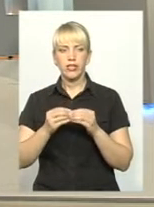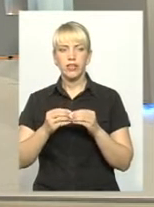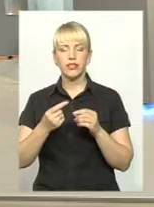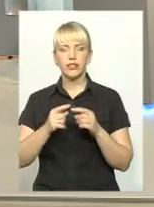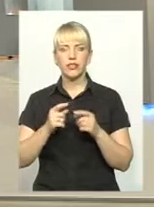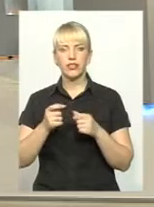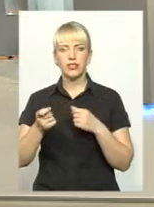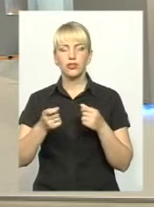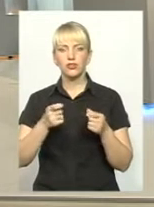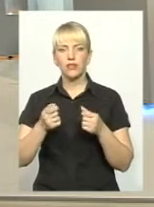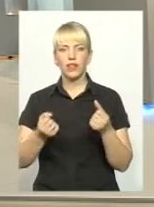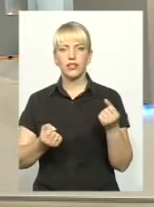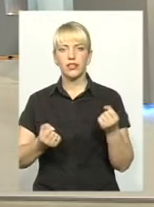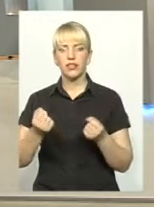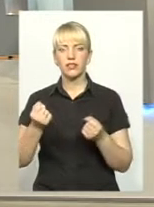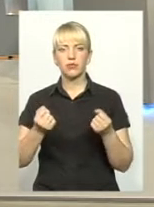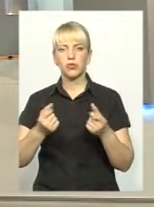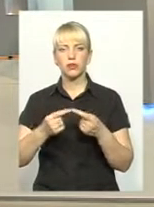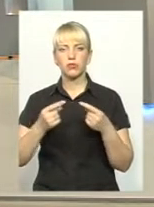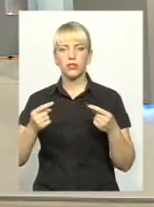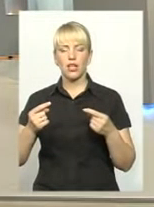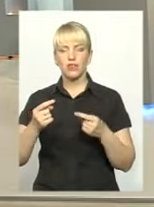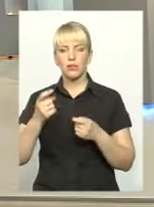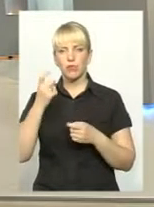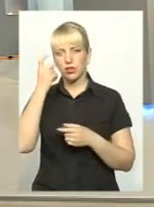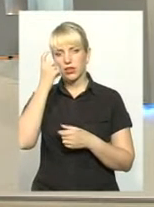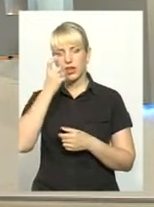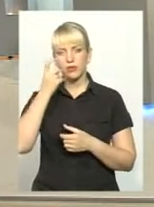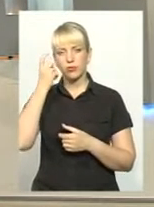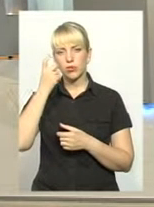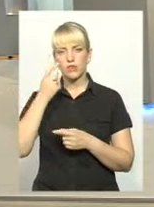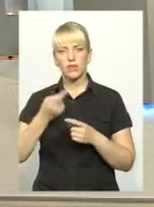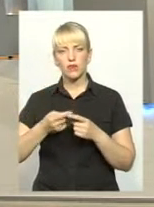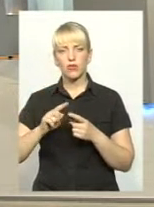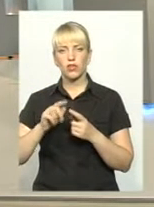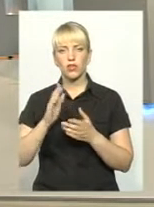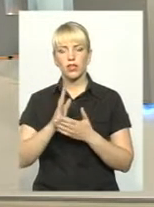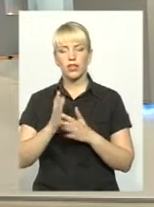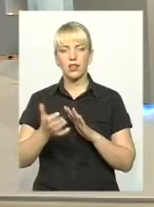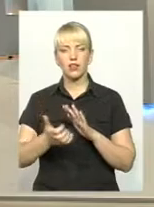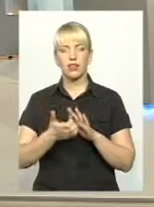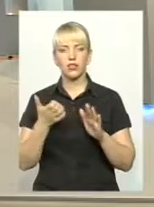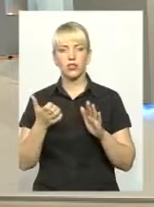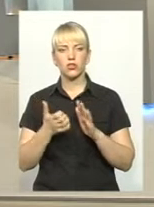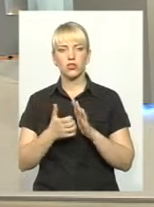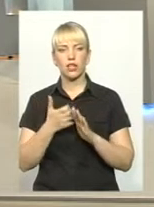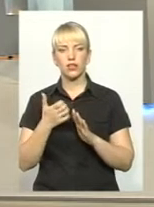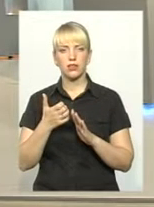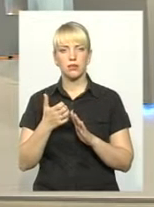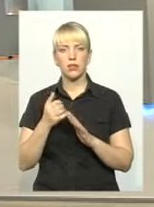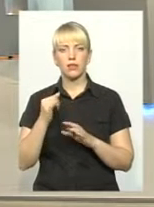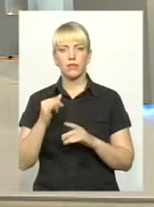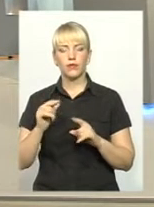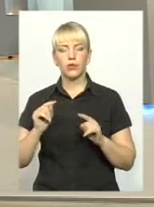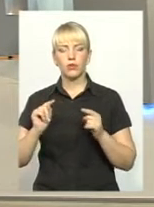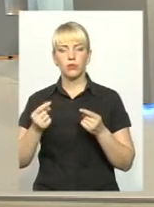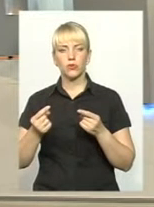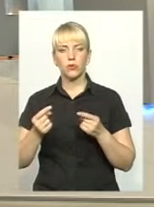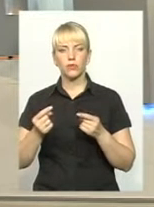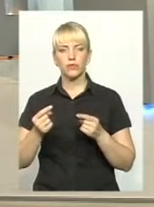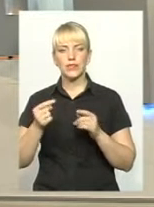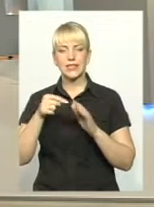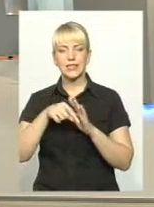керування транспортними засобами в нетверезому стані, вони є недостатніми. І тому саме